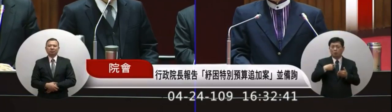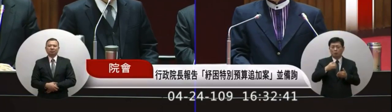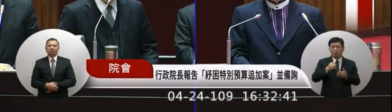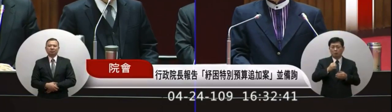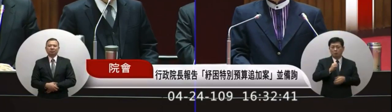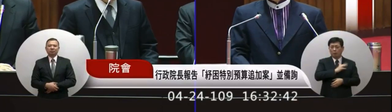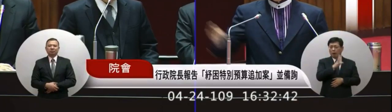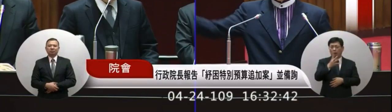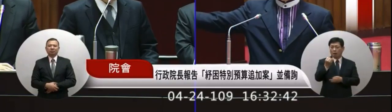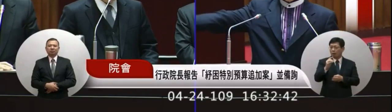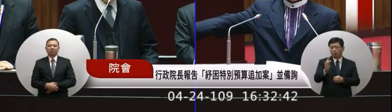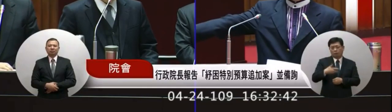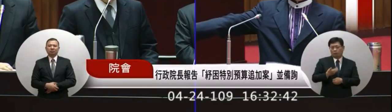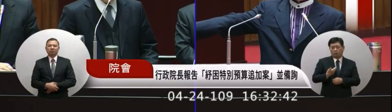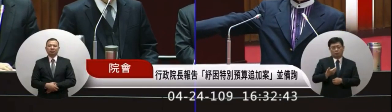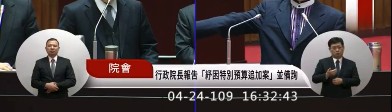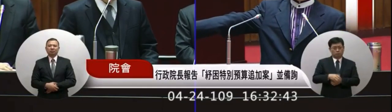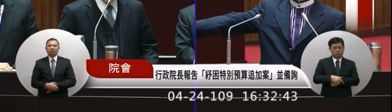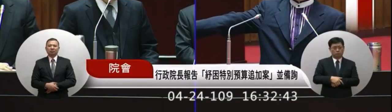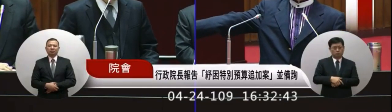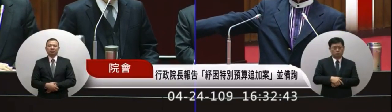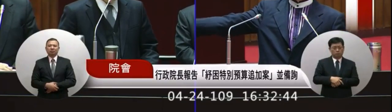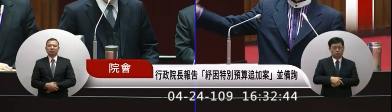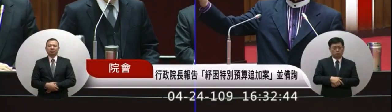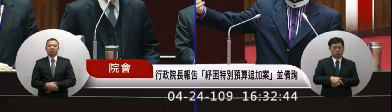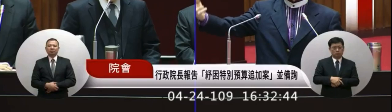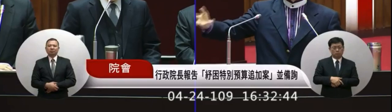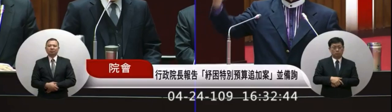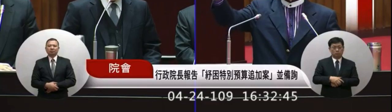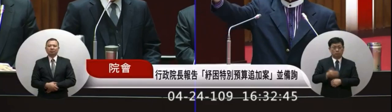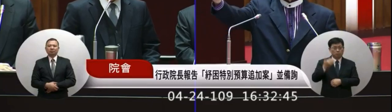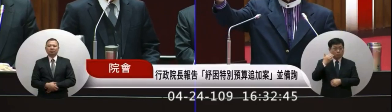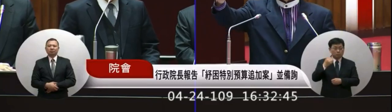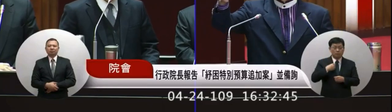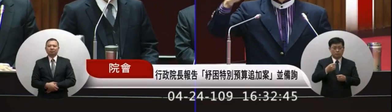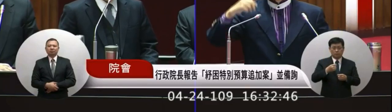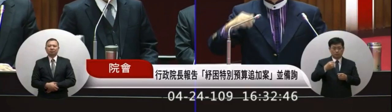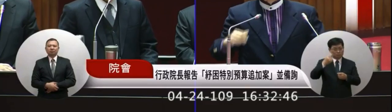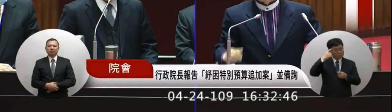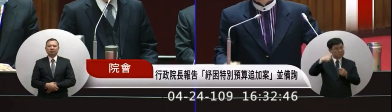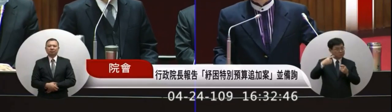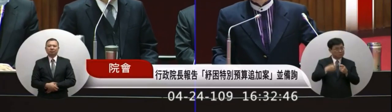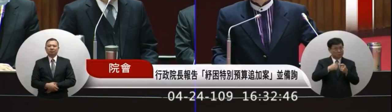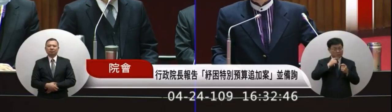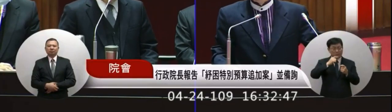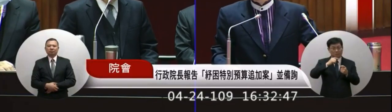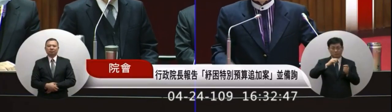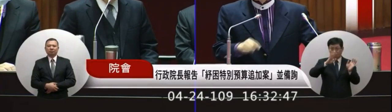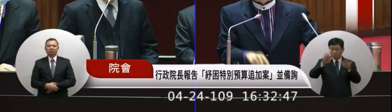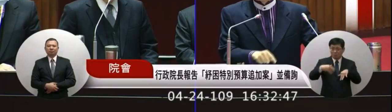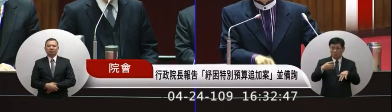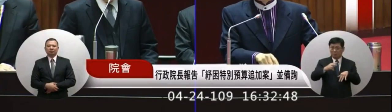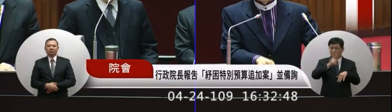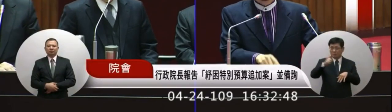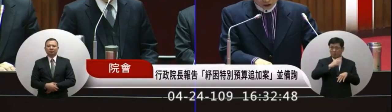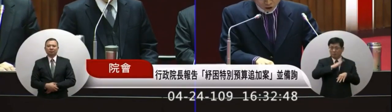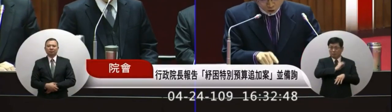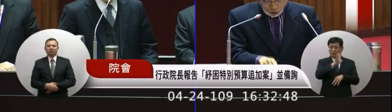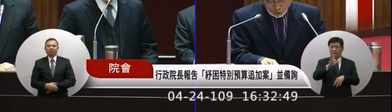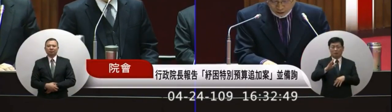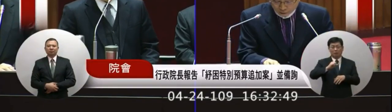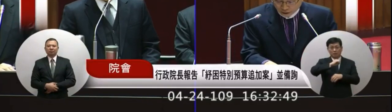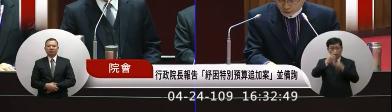结束？最新都讲的，比尔盖茨讲每年秋天才结束啊。啊，台大